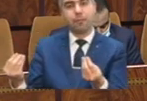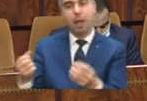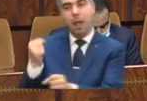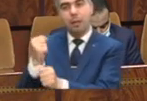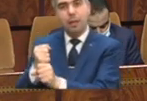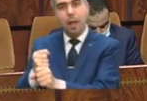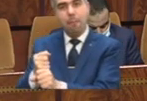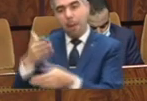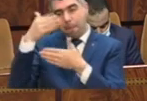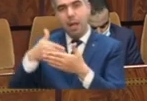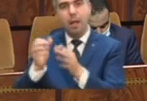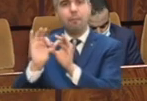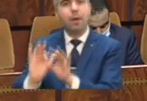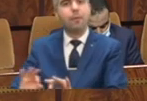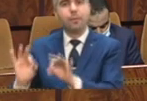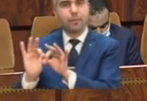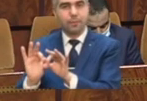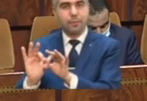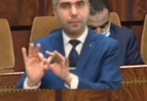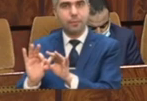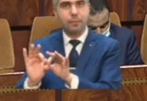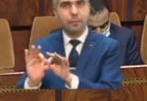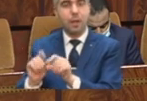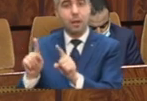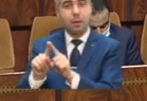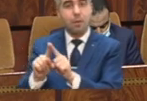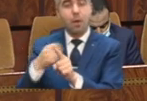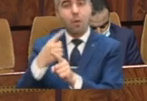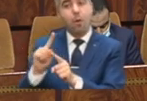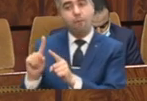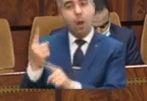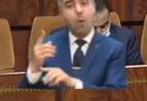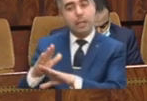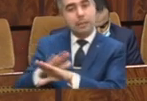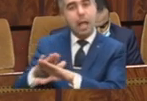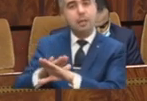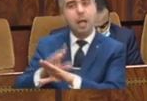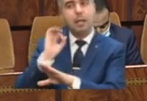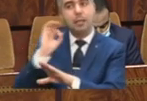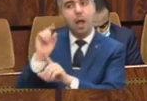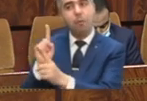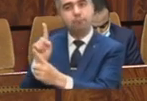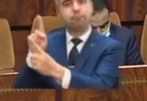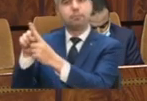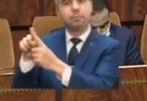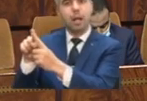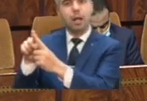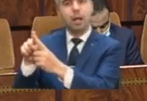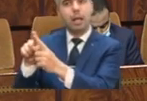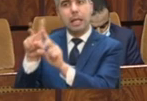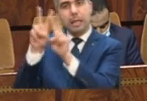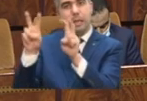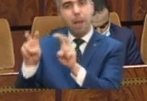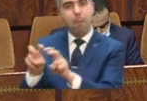نعيرها انتباها، كنضيعوها لأنه ما كنديروش واحد السياسة مندمجة لتشغيلها والاستفادة منها.